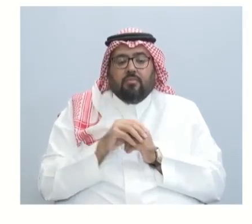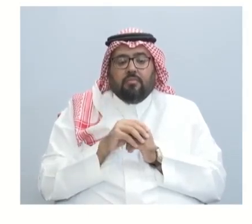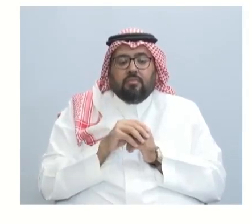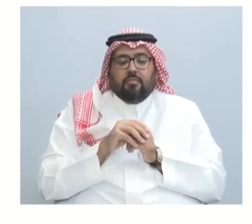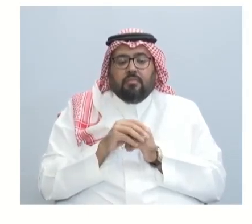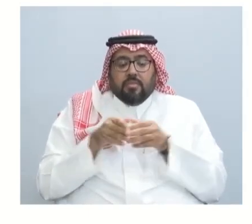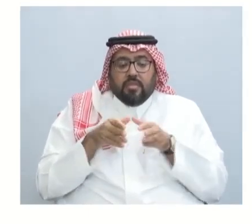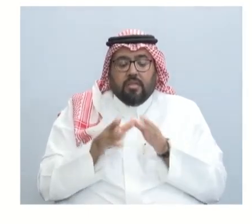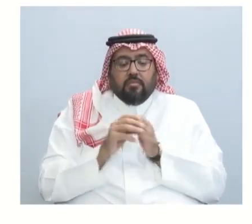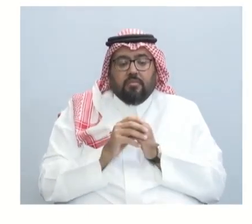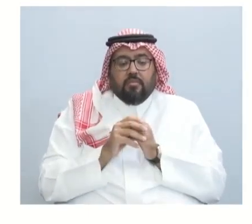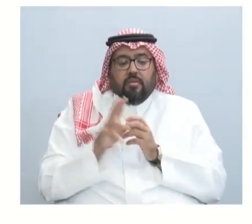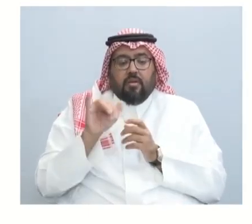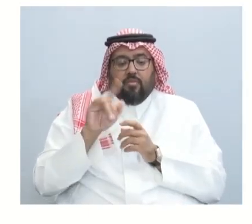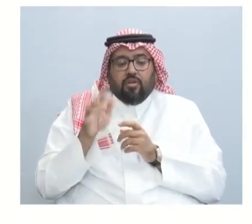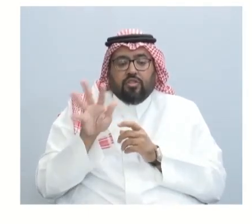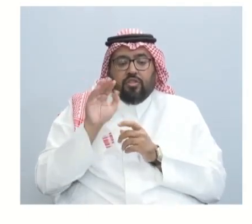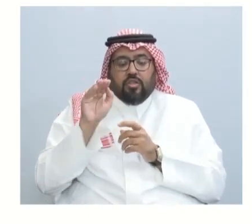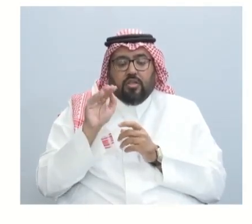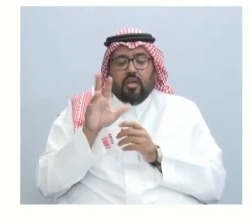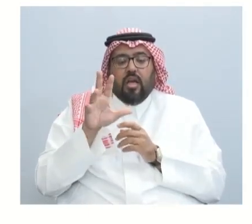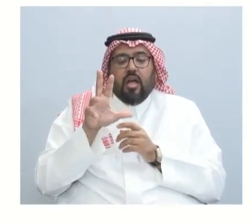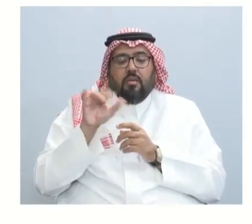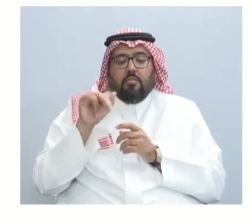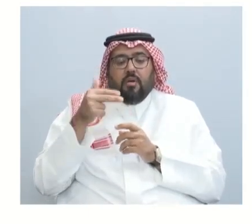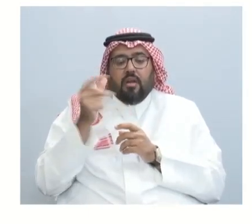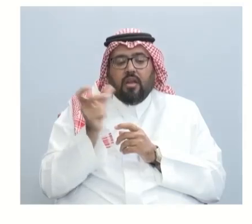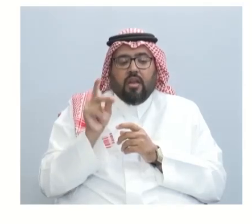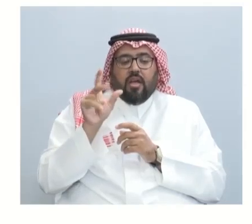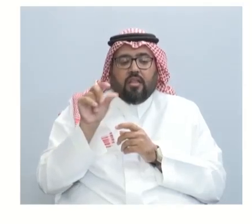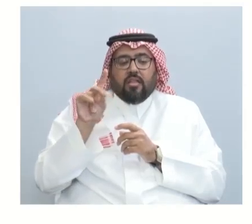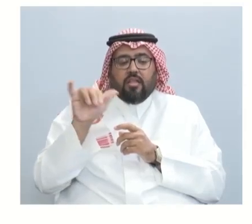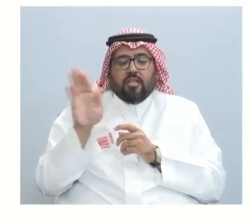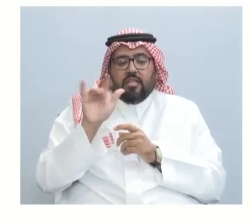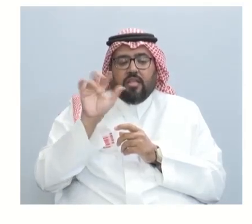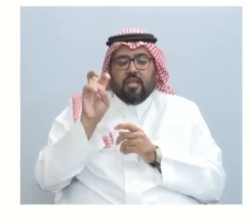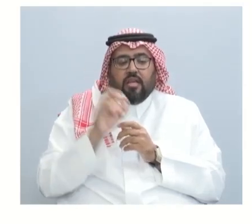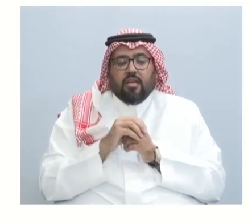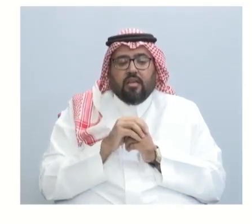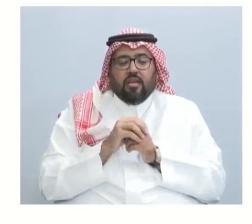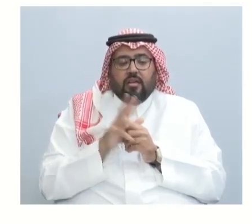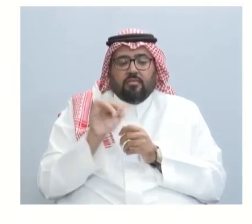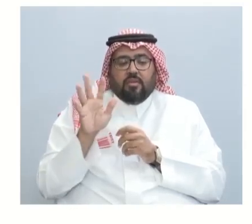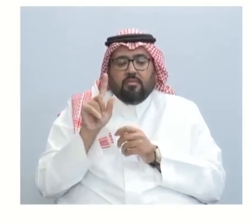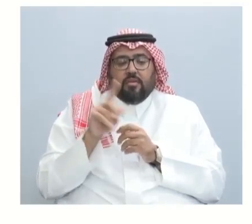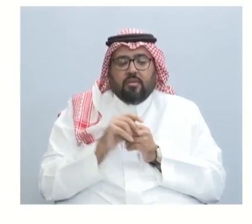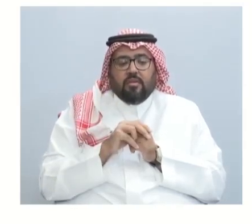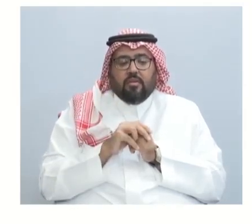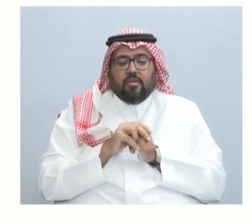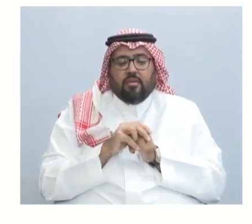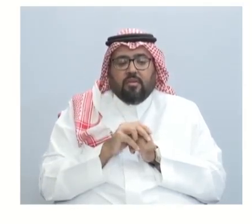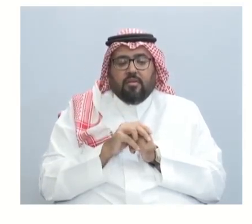باستخدام المرشح والمغناطيسيه عندما فصلنا المشابك الورق عن هذا